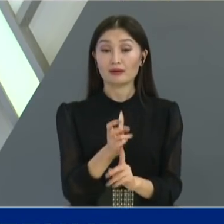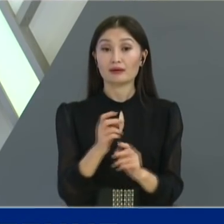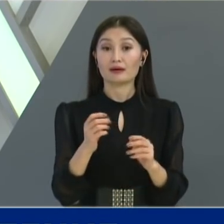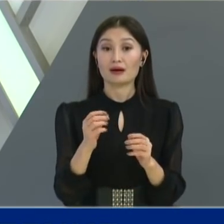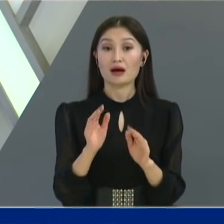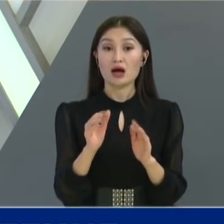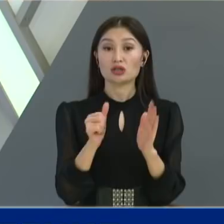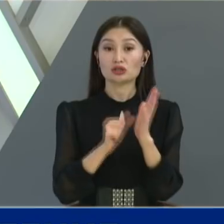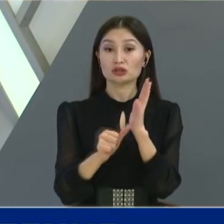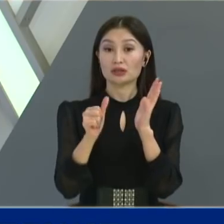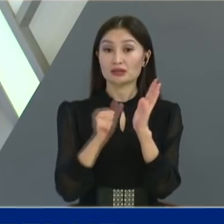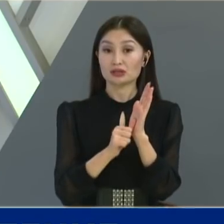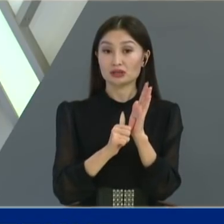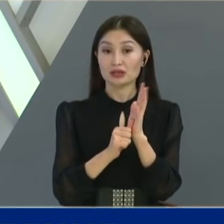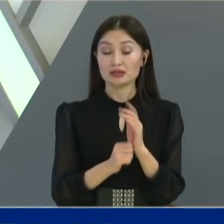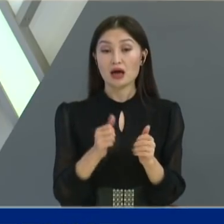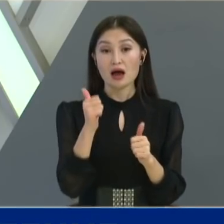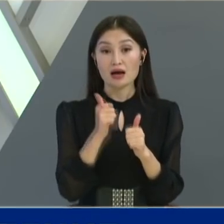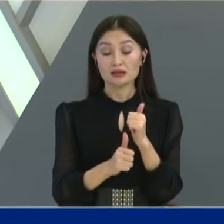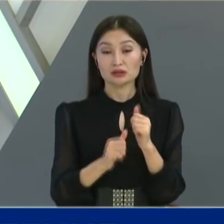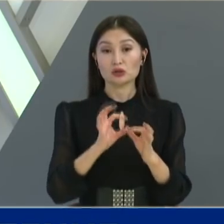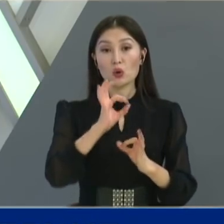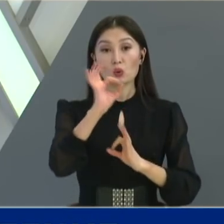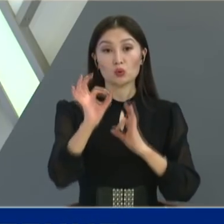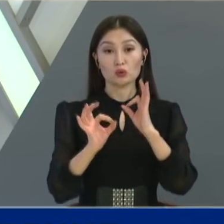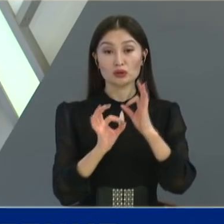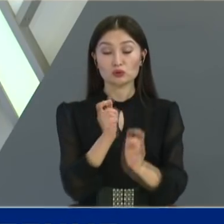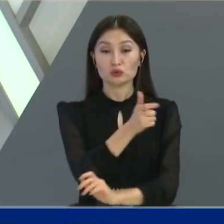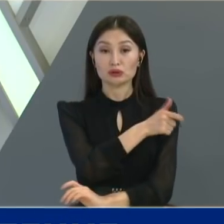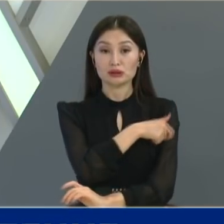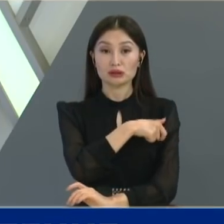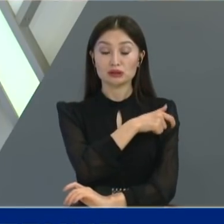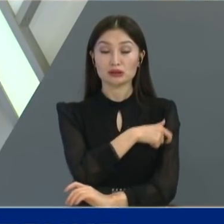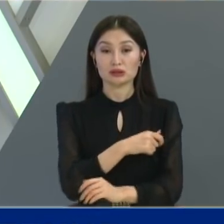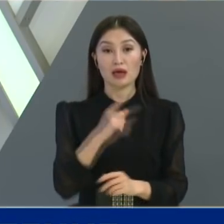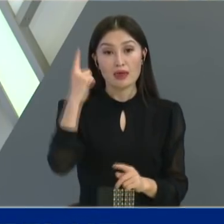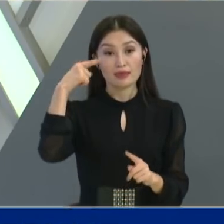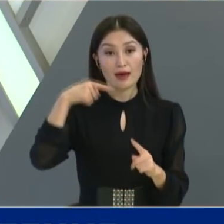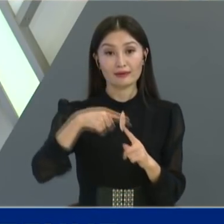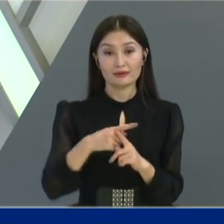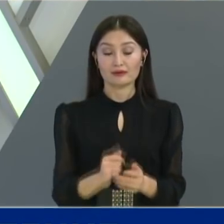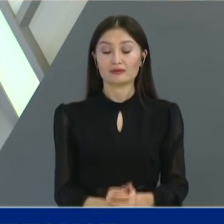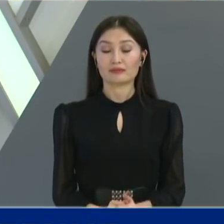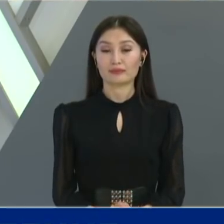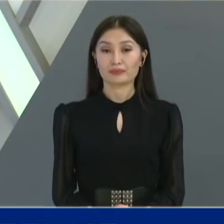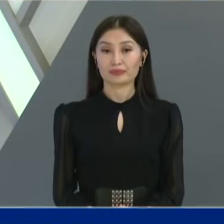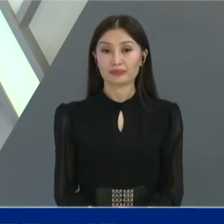столице 66. В каждой из них круглосуточно дежурят слесари и техники.